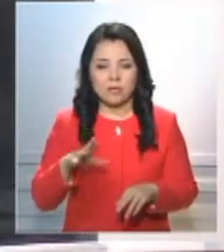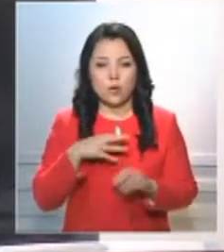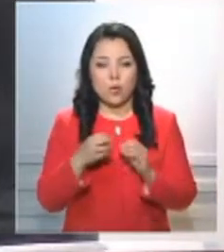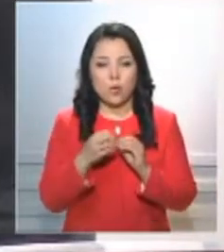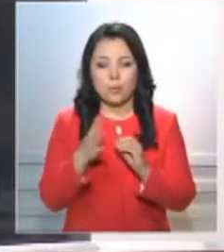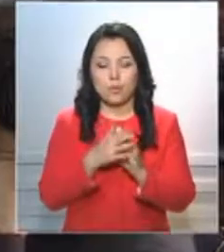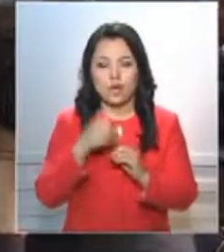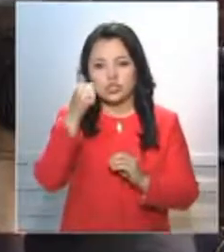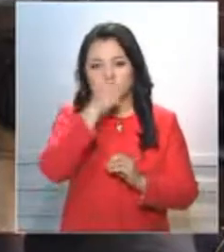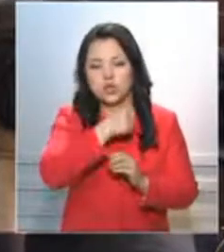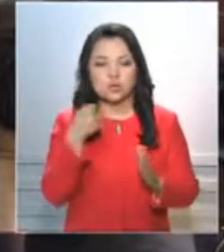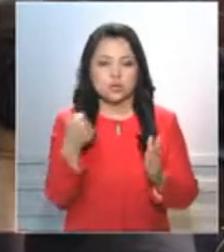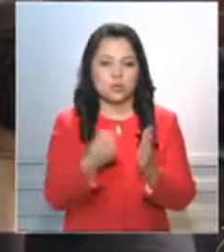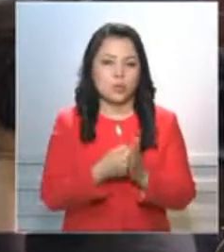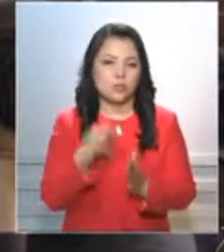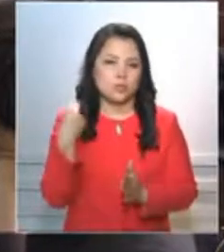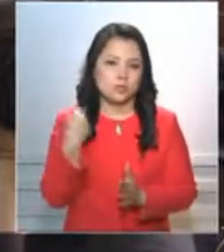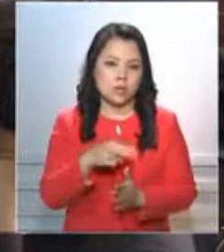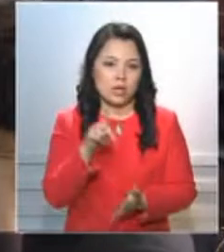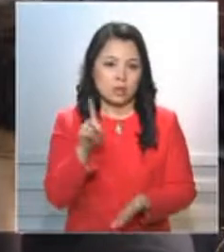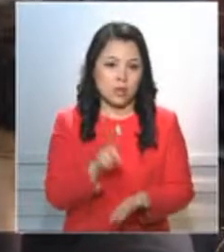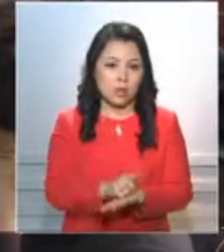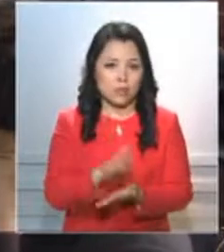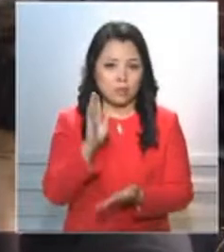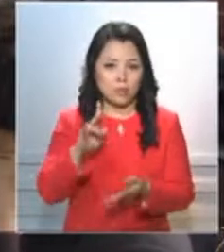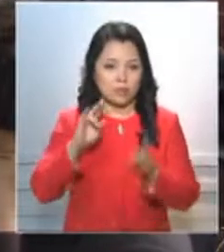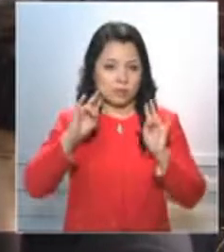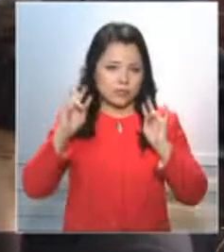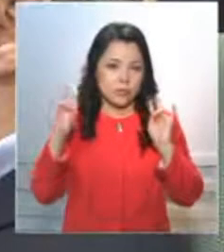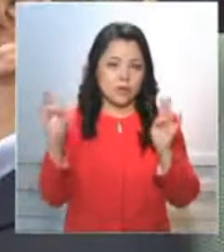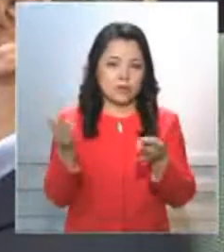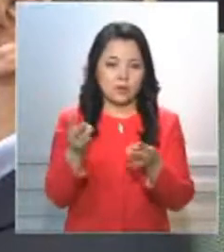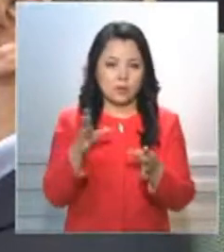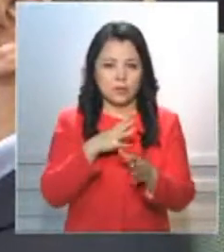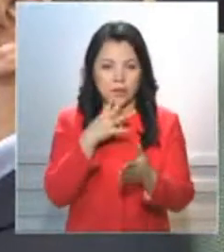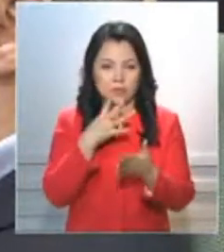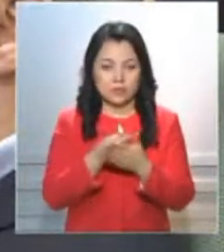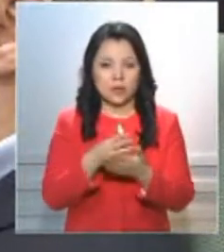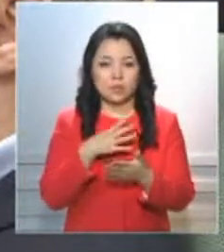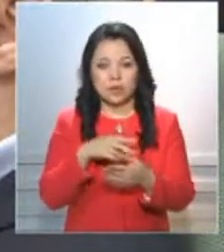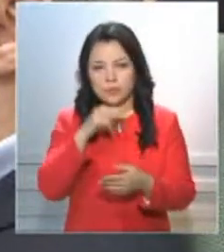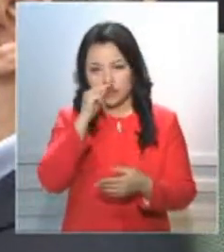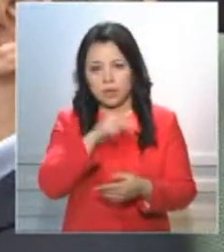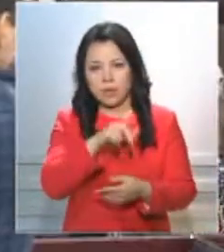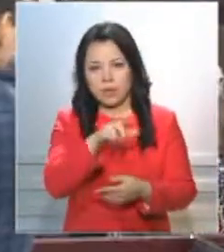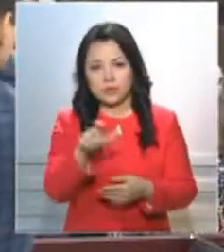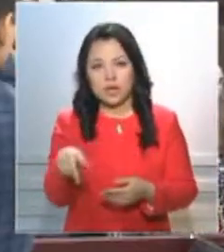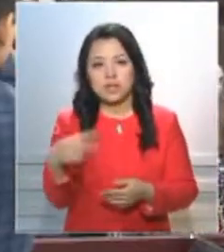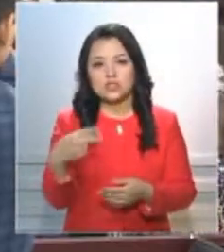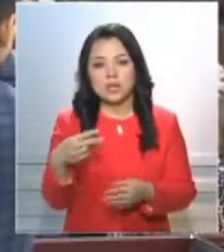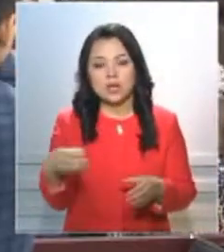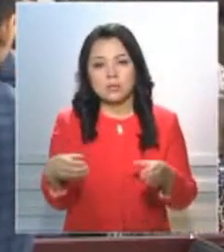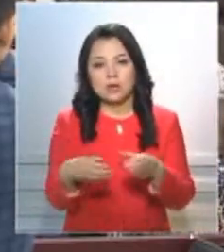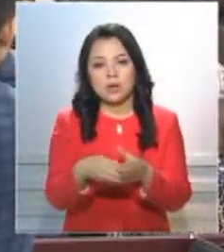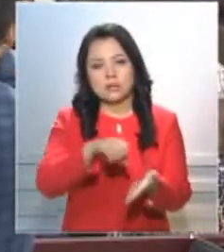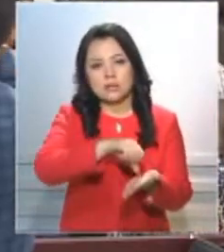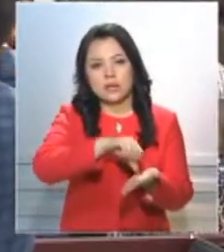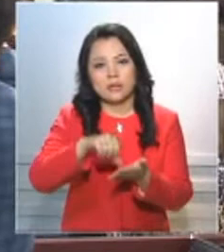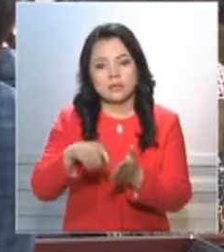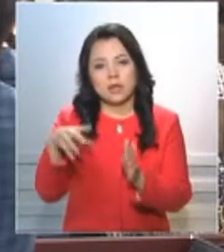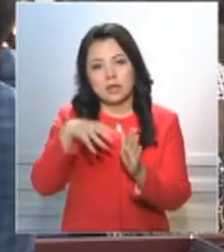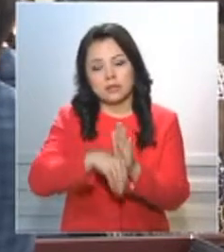бостандығынан айырылады. Айта кетейік, атышулы бұл іс бойынша Ермегияевпен қатар күдіктілер сапында 20-дан аса адам бар.